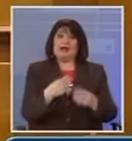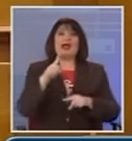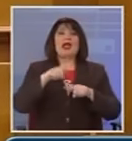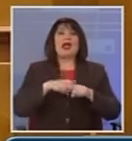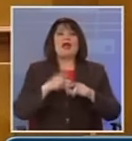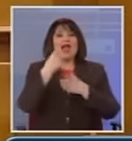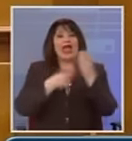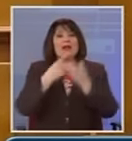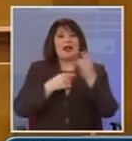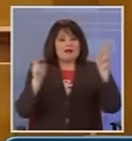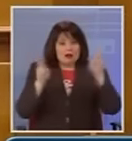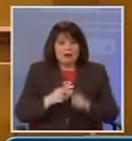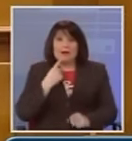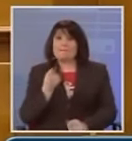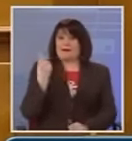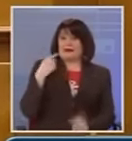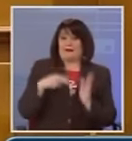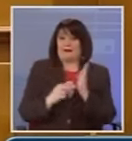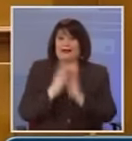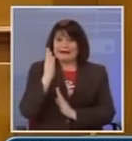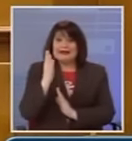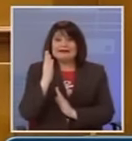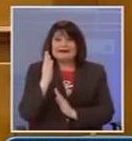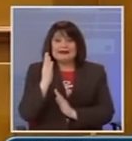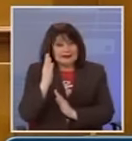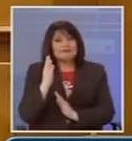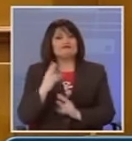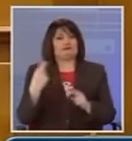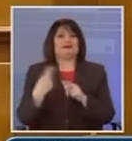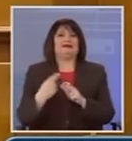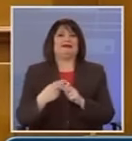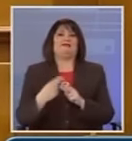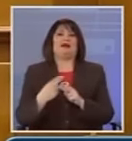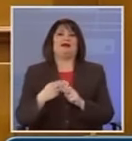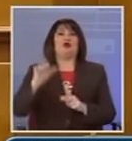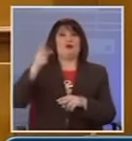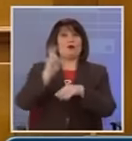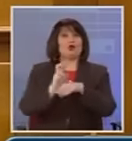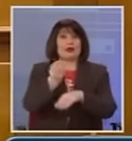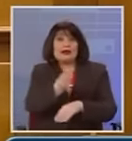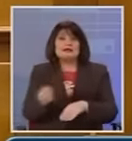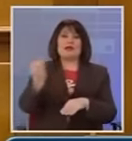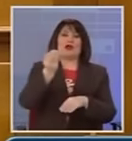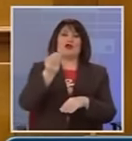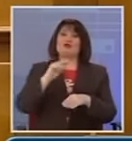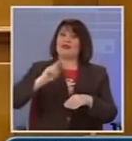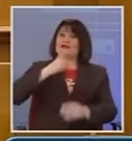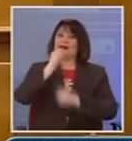τα ελλείμματα και πέρσι το 2014 έκλεισε τη χρονιά με σημαντικό πρωτογενές πλεόνασμα για δεύτερη